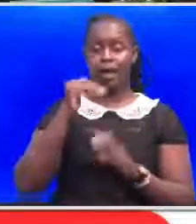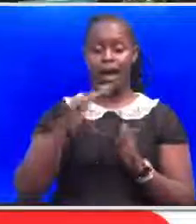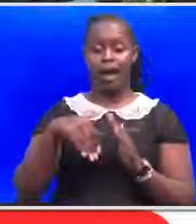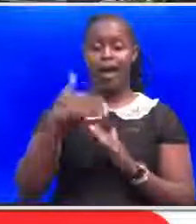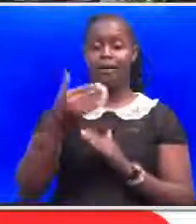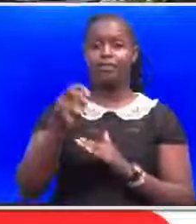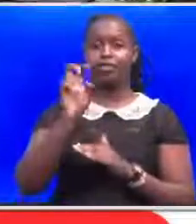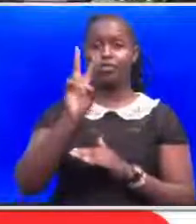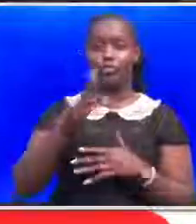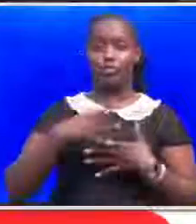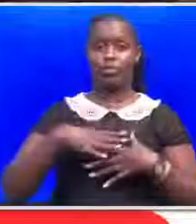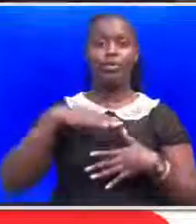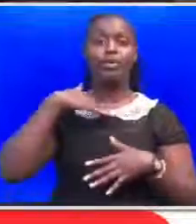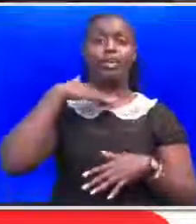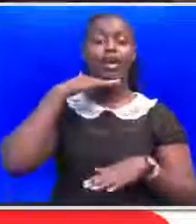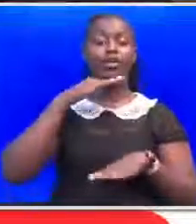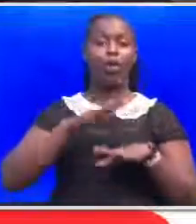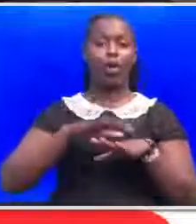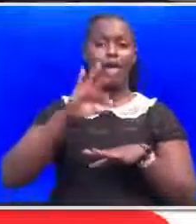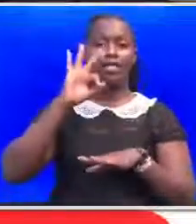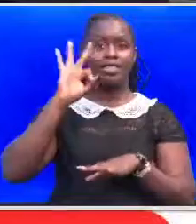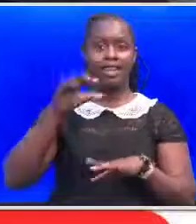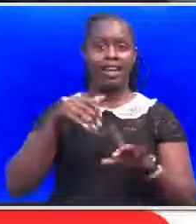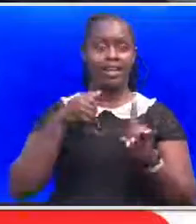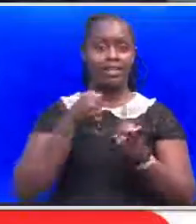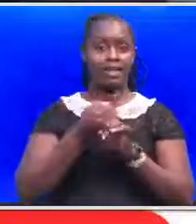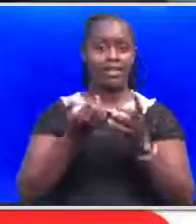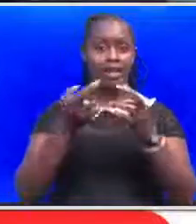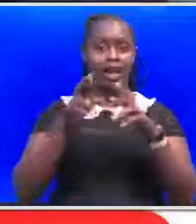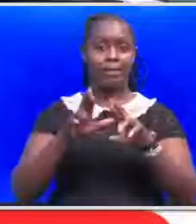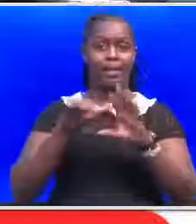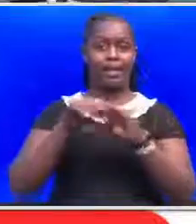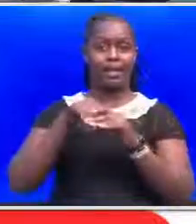katika mashambulizi matatu tofauti katika kaunti hiyo.